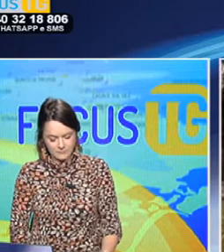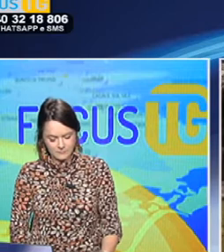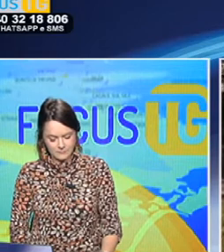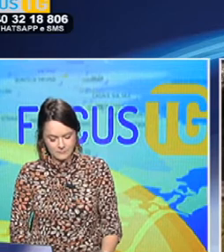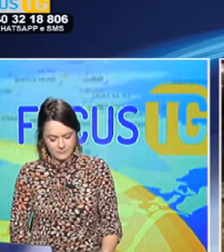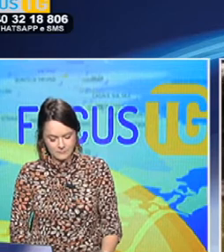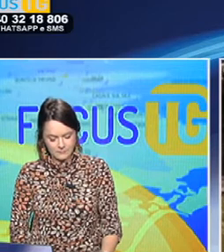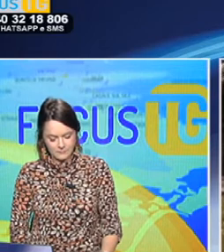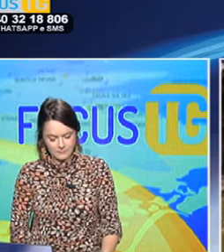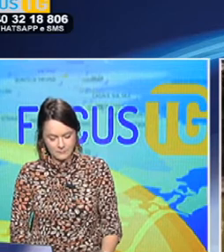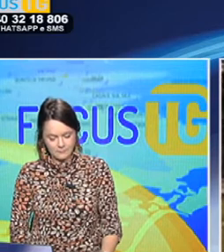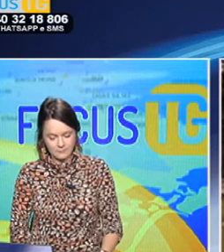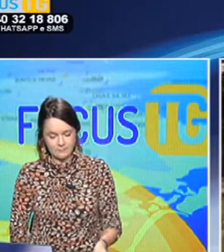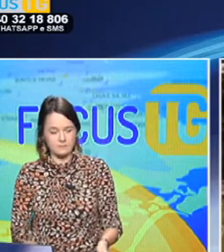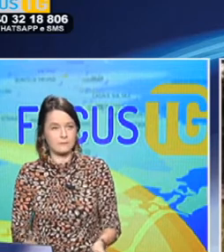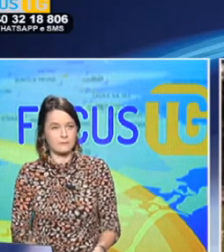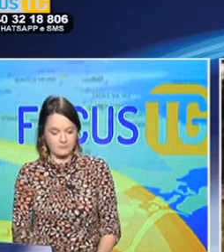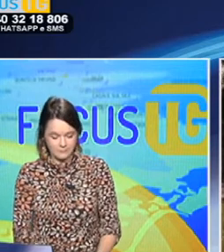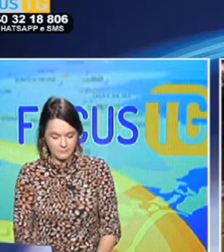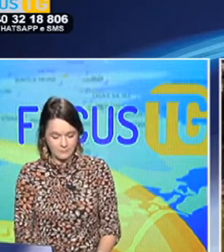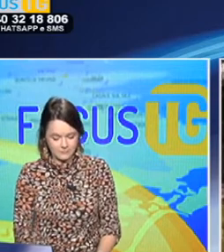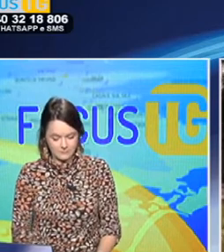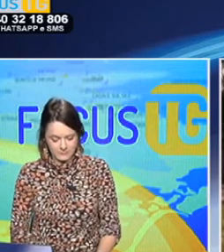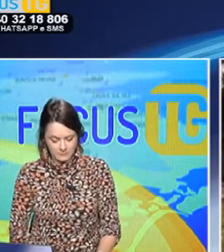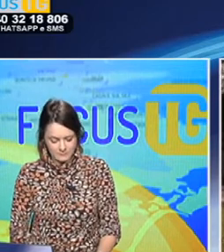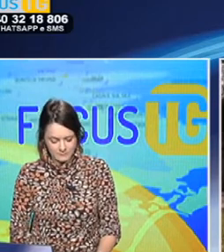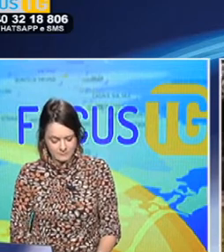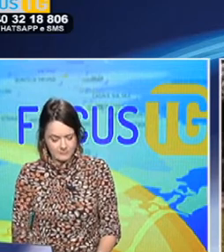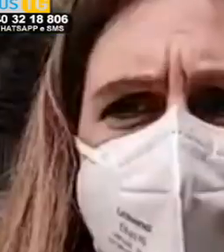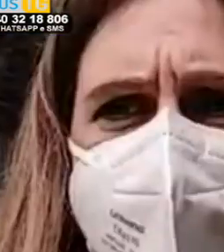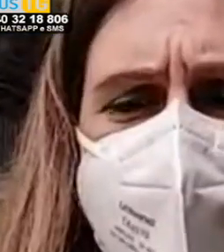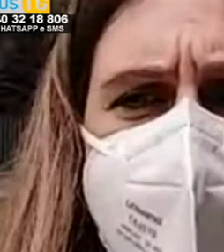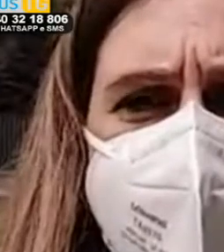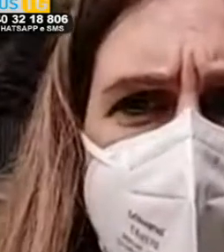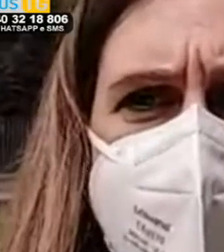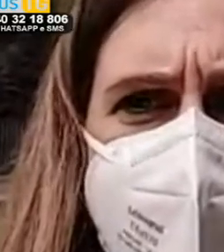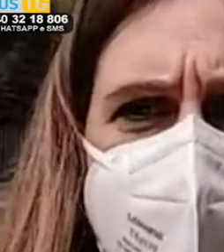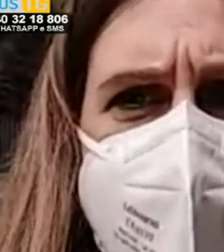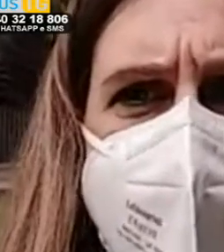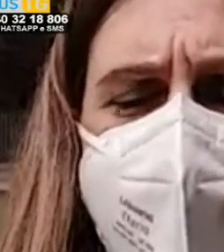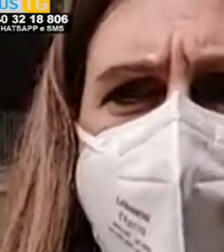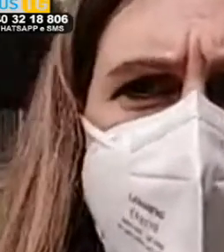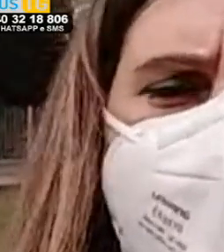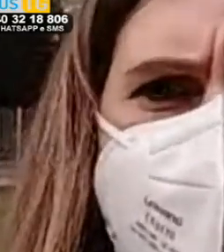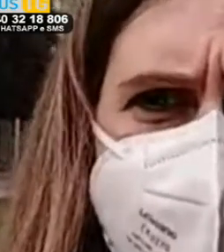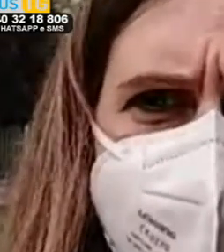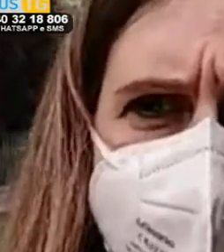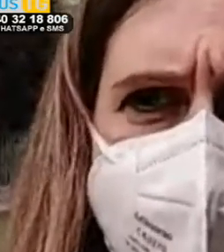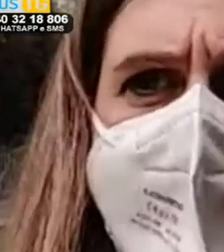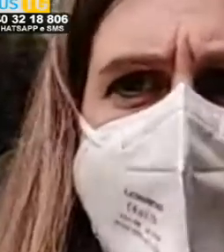almeno con la prima dose degli oltre ottantenni, come richiesto dalla Regione Veneto. E così l'USL ha appena comunicato